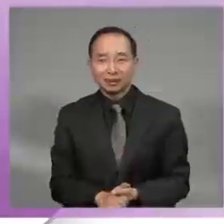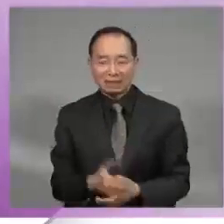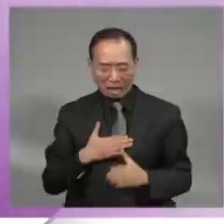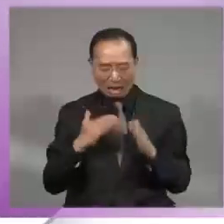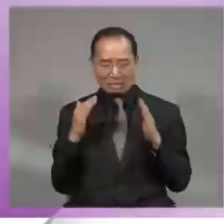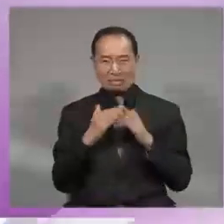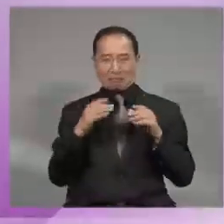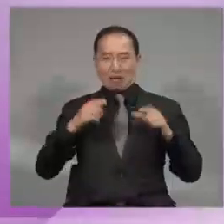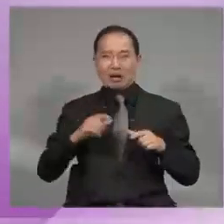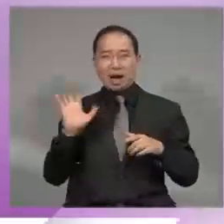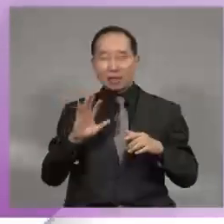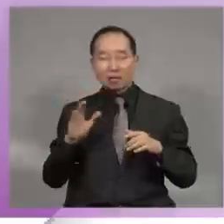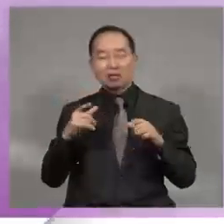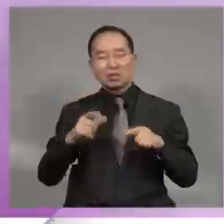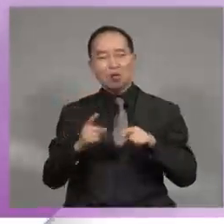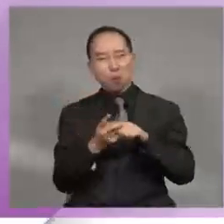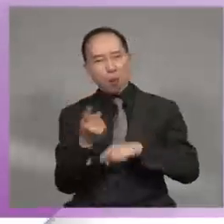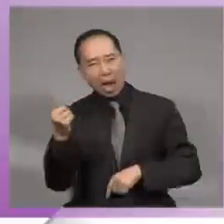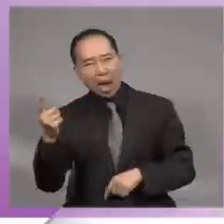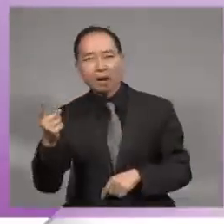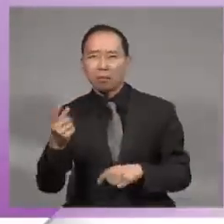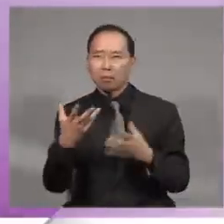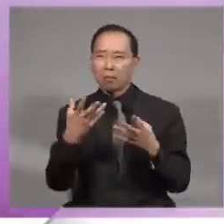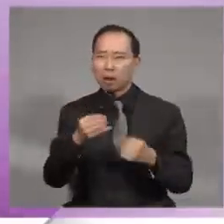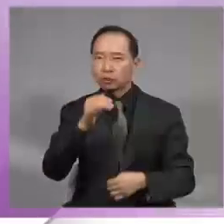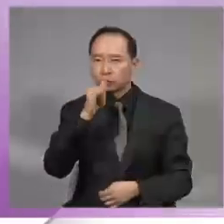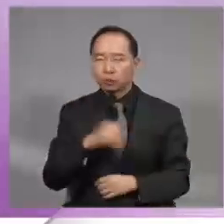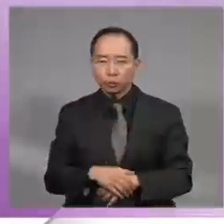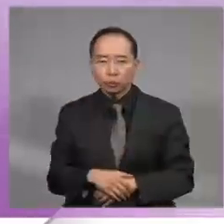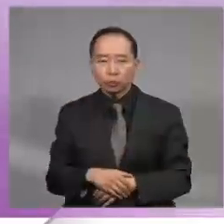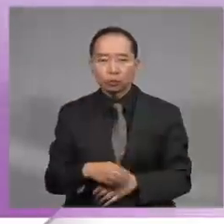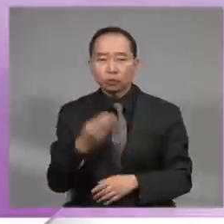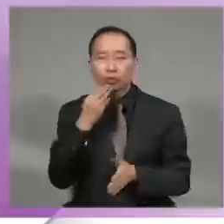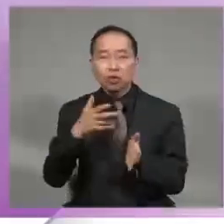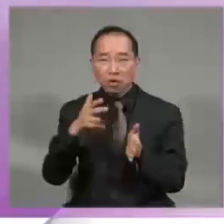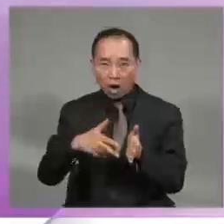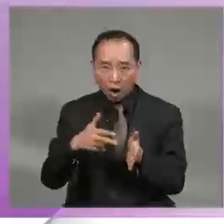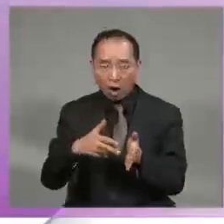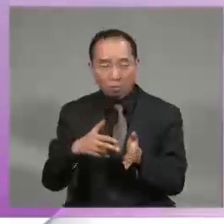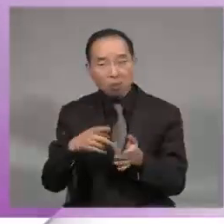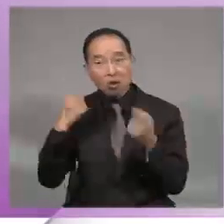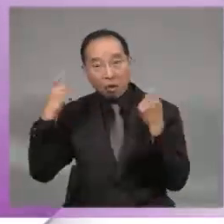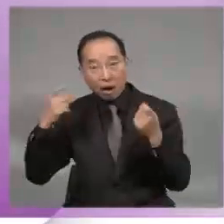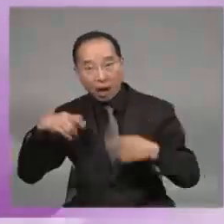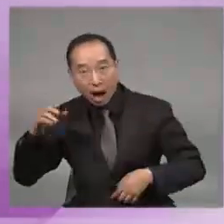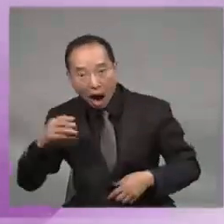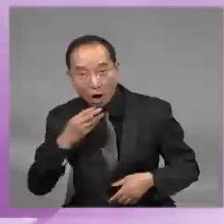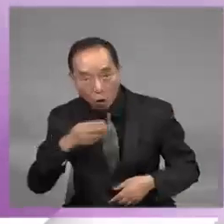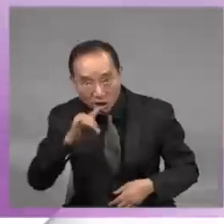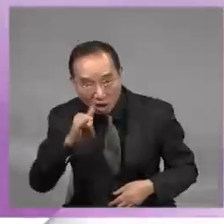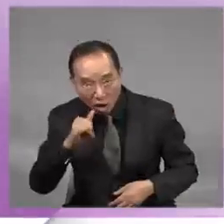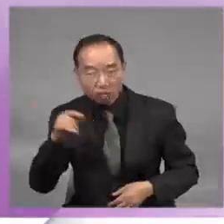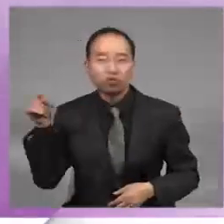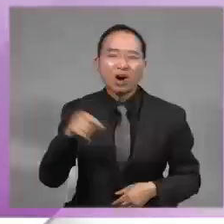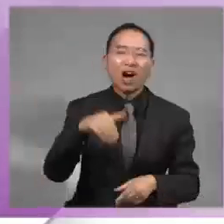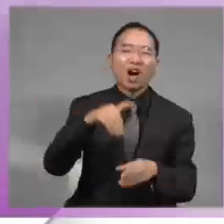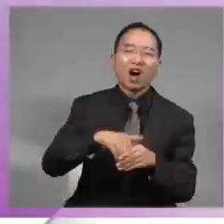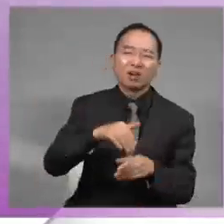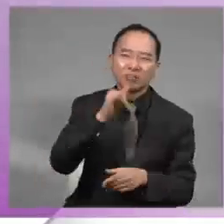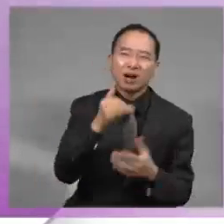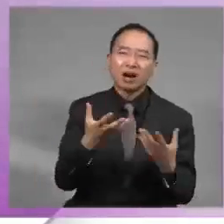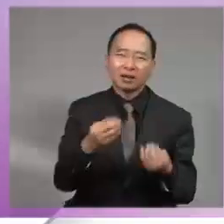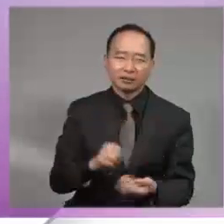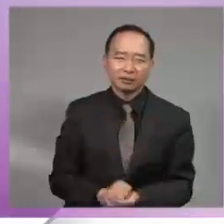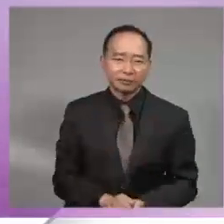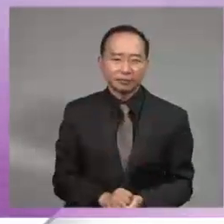나오겠어요. 네. 네. 자, 이동 중에 서울역을 들렀다가 들르신 김에 저렇게 투표를 하실 수도 있습니다. 그렇죠. 아무래도 여기다